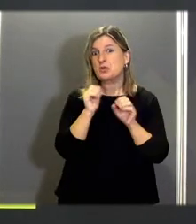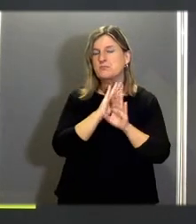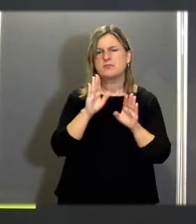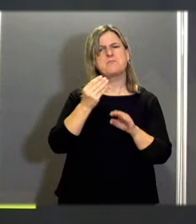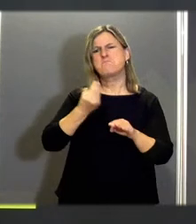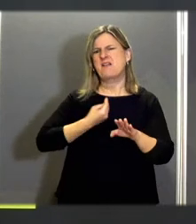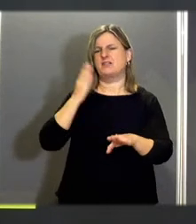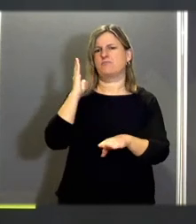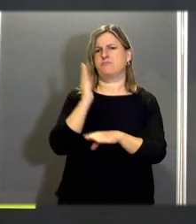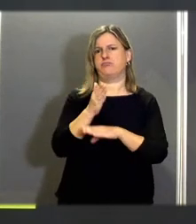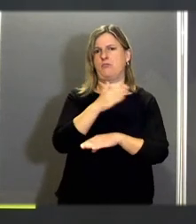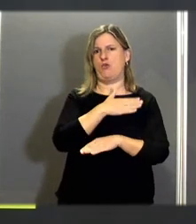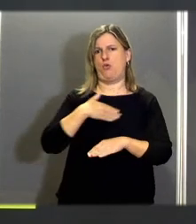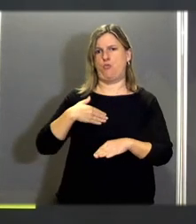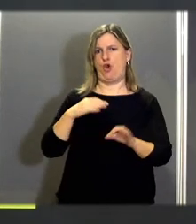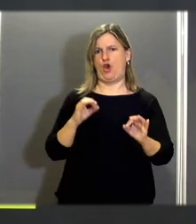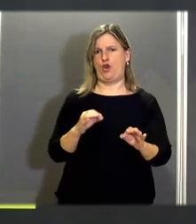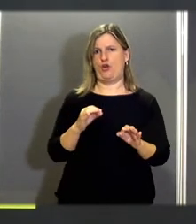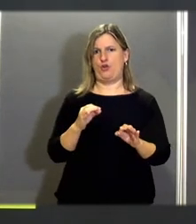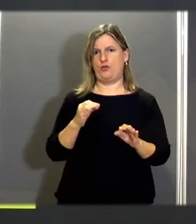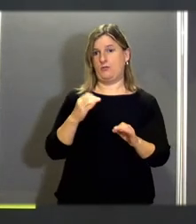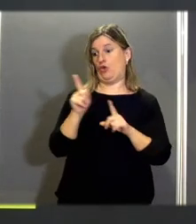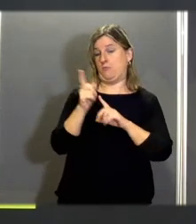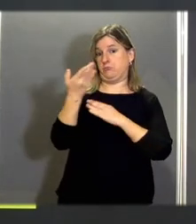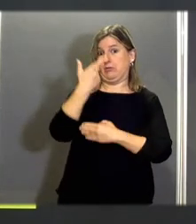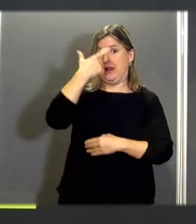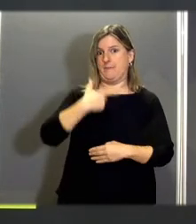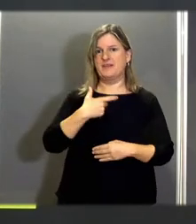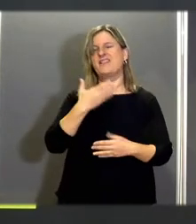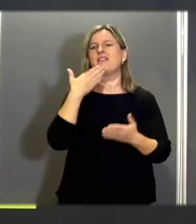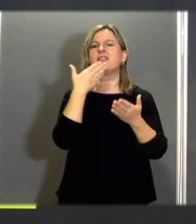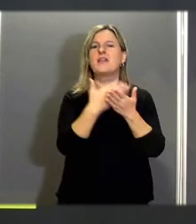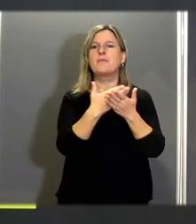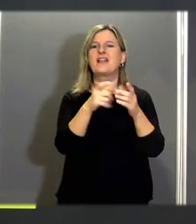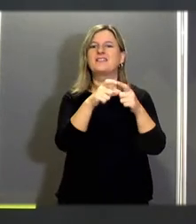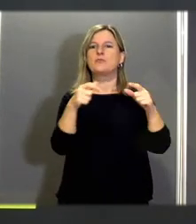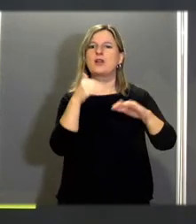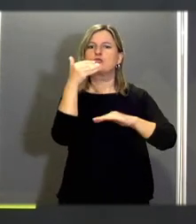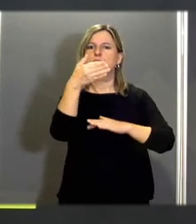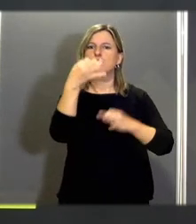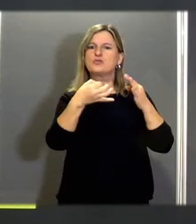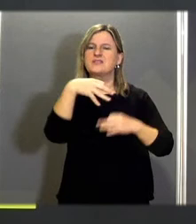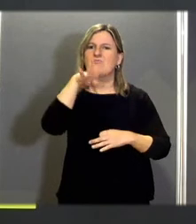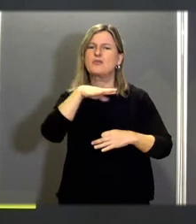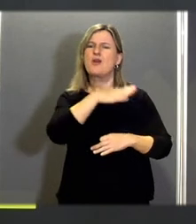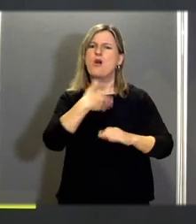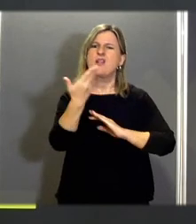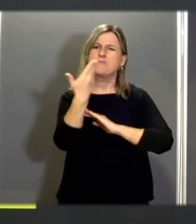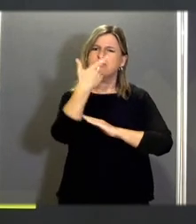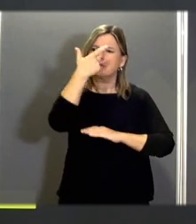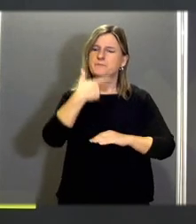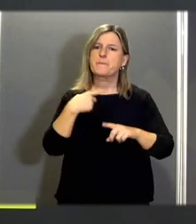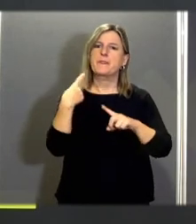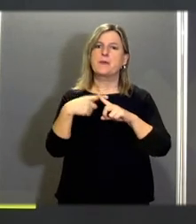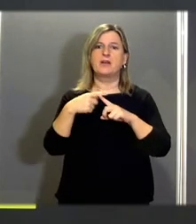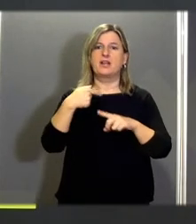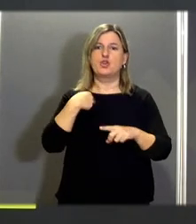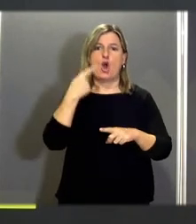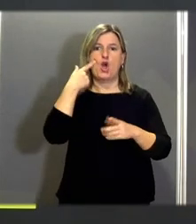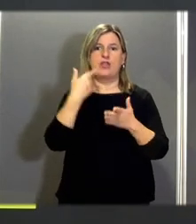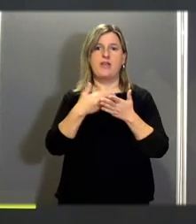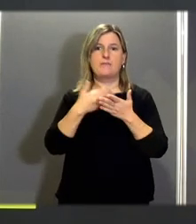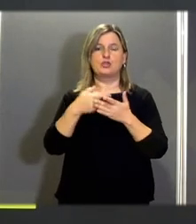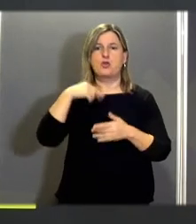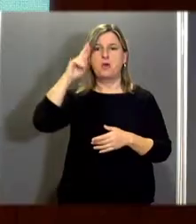a presó, demanava això al Tribunal Superior de Justícia de Catalunya, perquè jo havia mostrat que no em penedia de